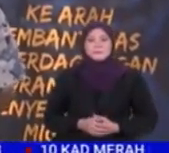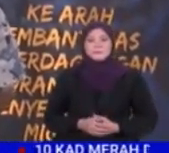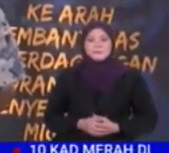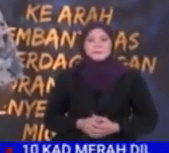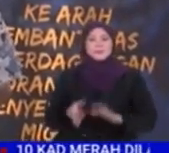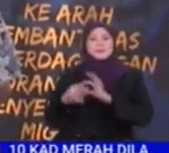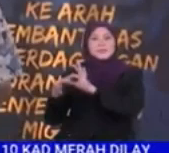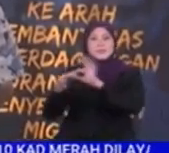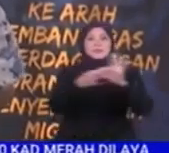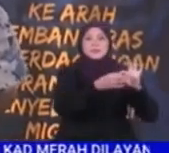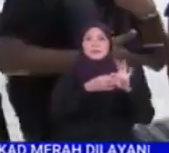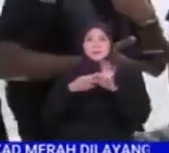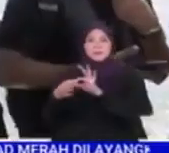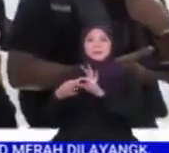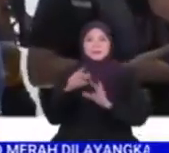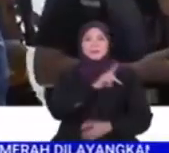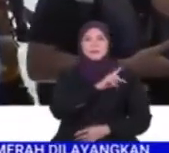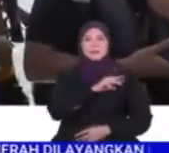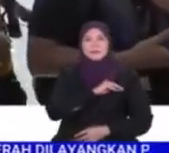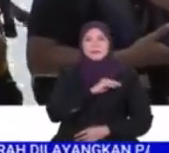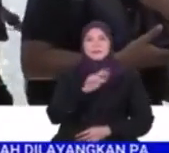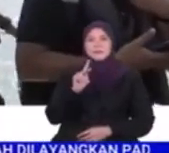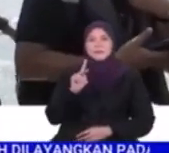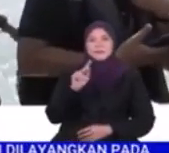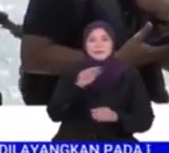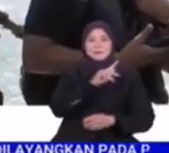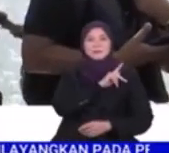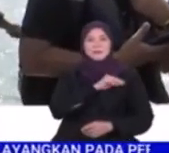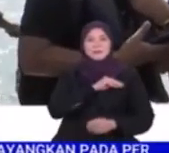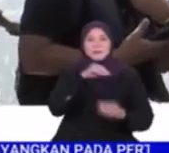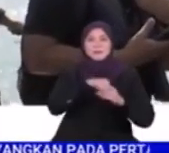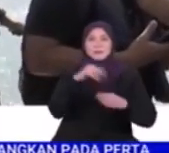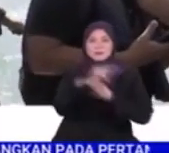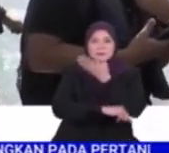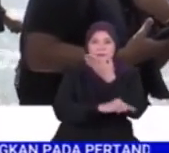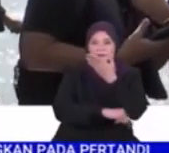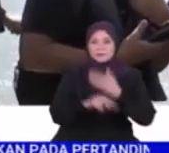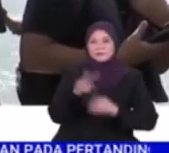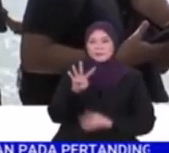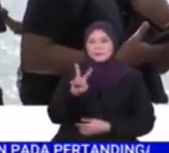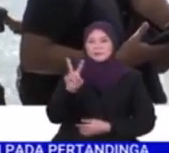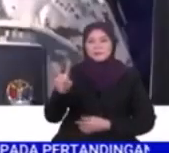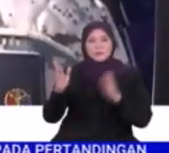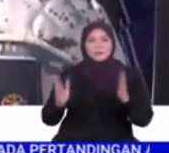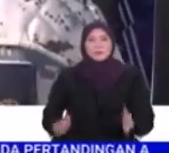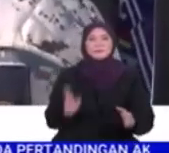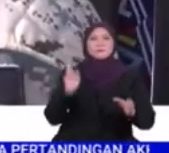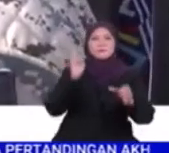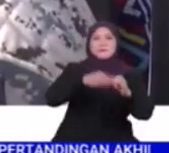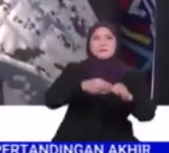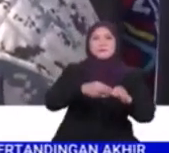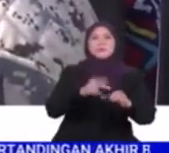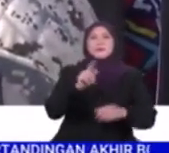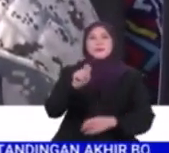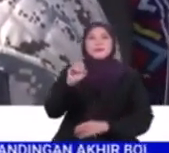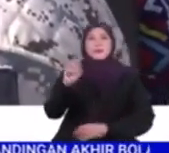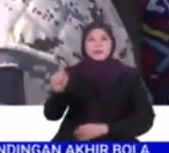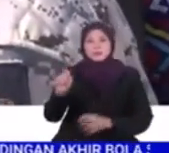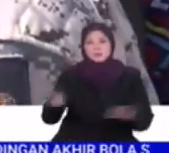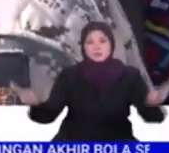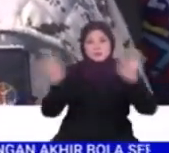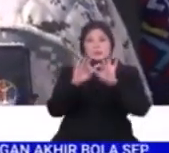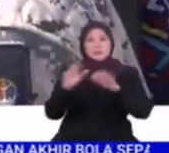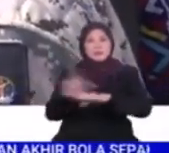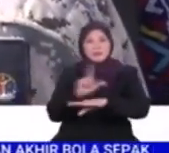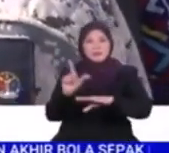Menerusi kerjasama dengan Kementerian Dalam Negeri, 42 peserta mengikuti Training of Trainer yang menjadi kepentingan